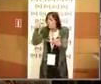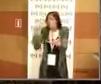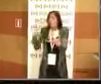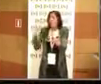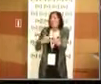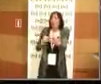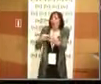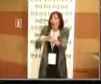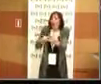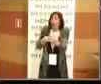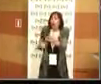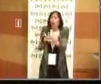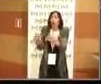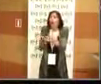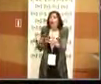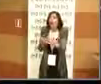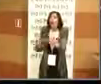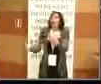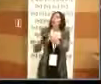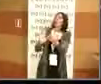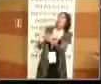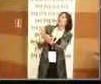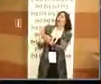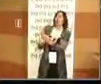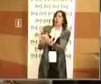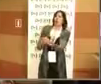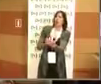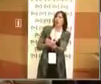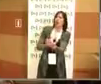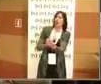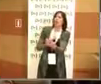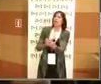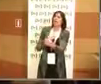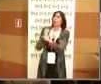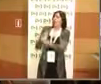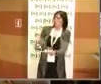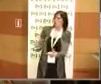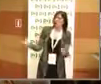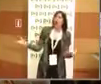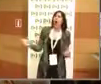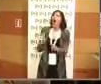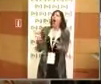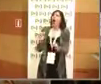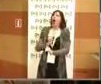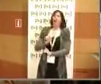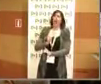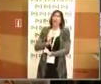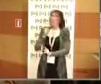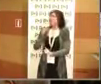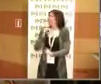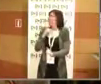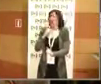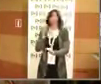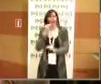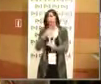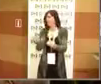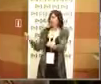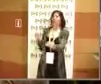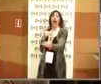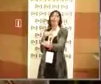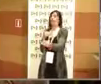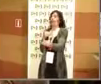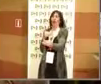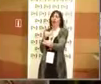ovviamente, di fronte all'egoismo, all'intolleranza, al razzismo, noi saremo sempre dall'altra parte. Noi